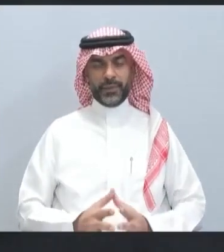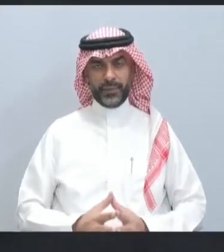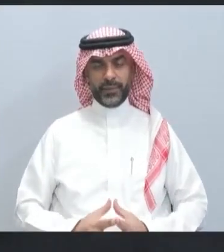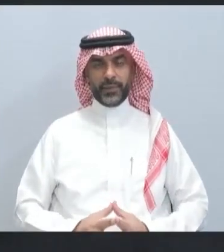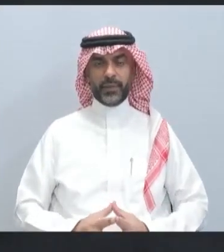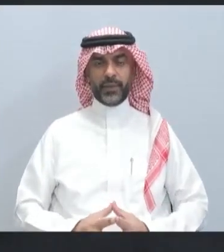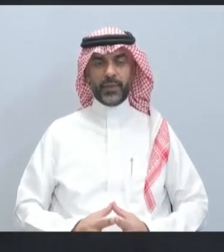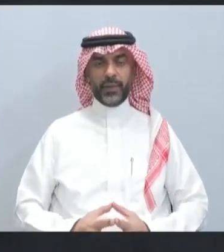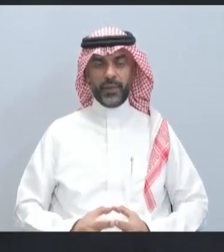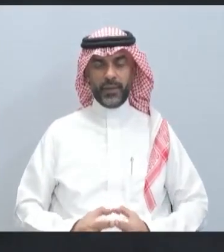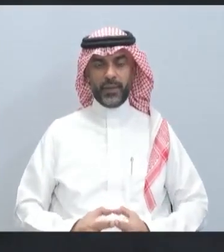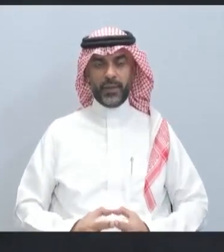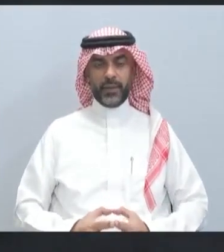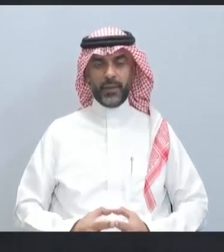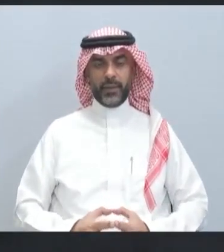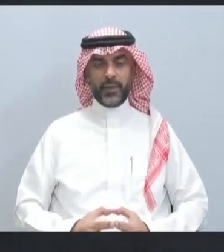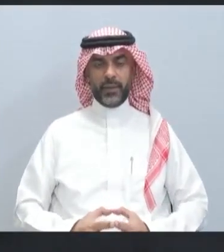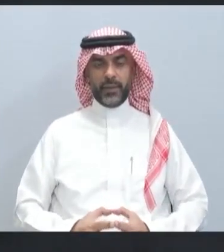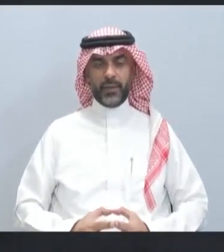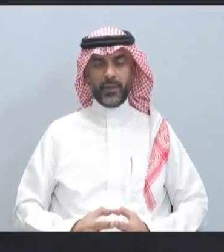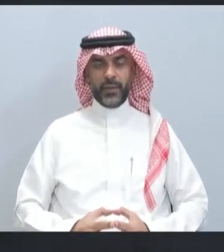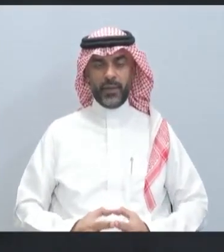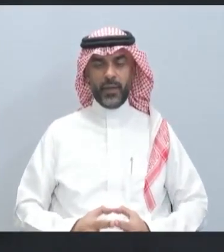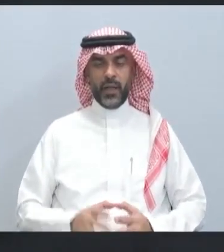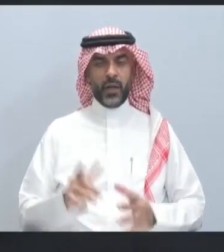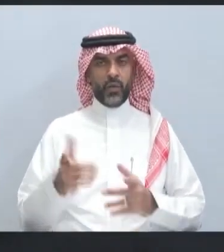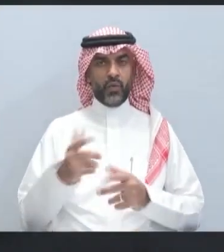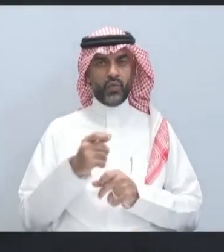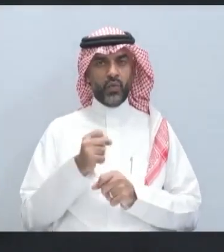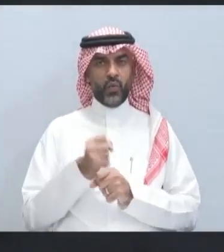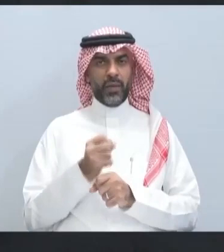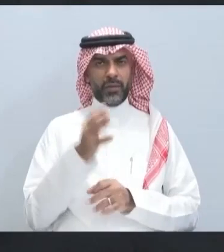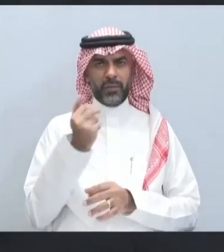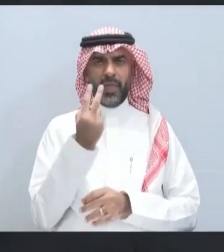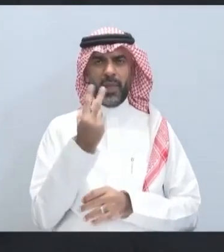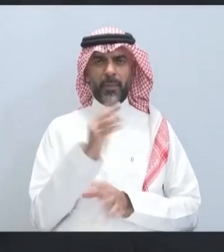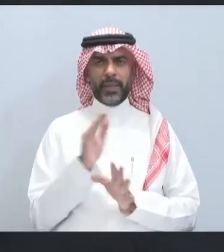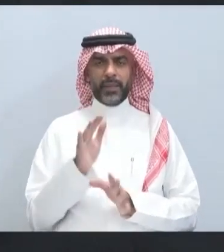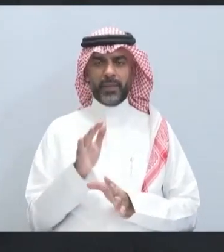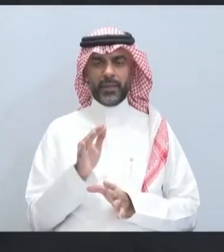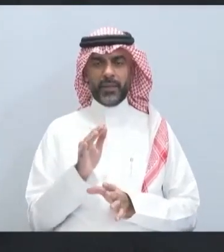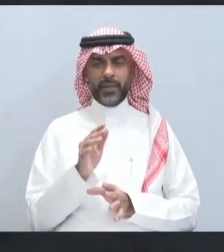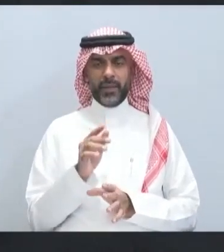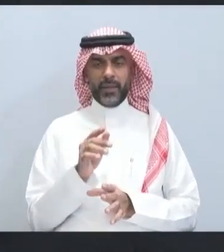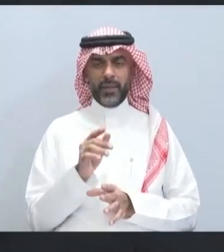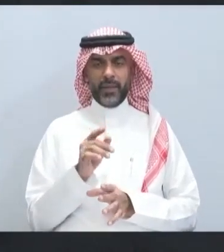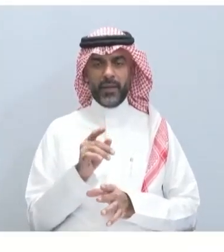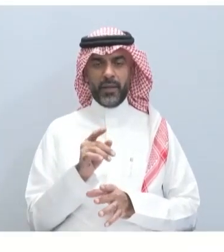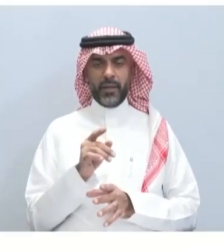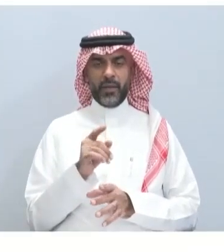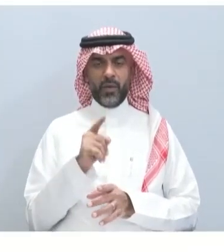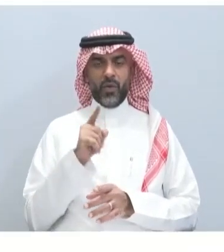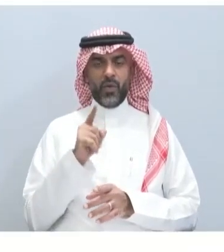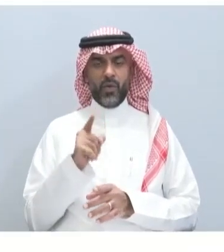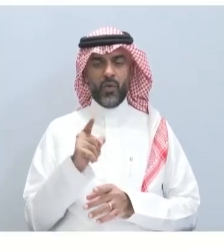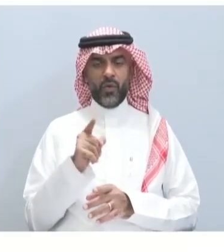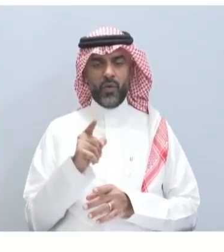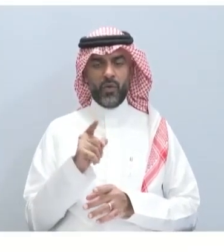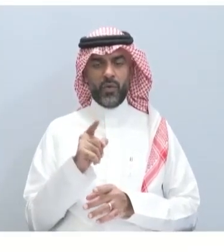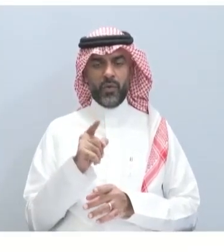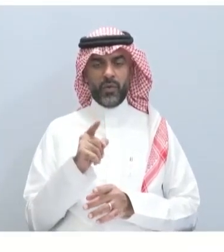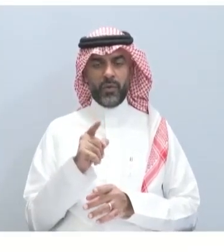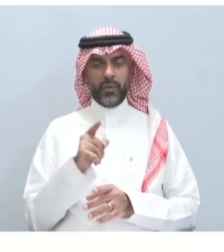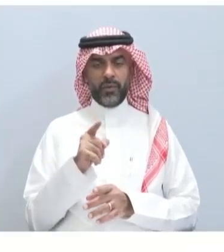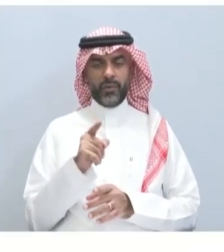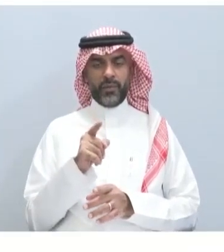لنا هذه الفهرس الكترونيه هنا يدمنك ان تذكر اثنين فقط الفهرس بوصفه قائمه حصر او تسجيل